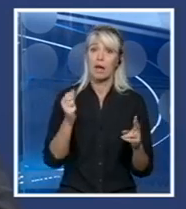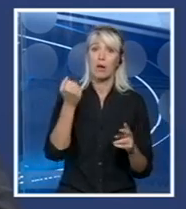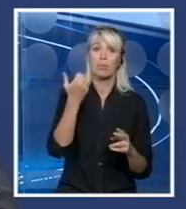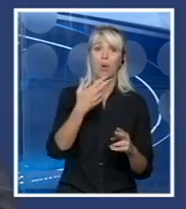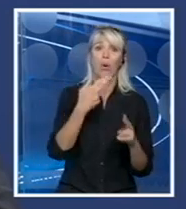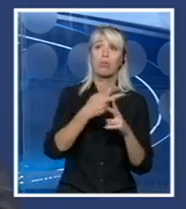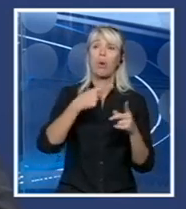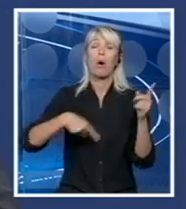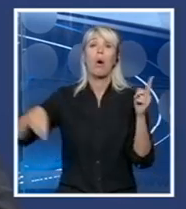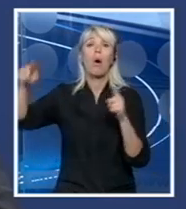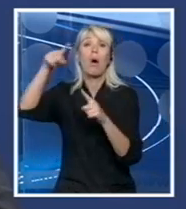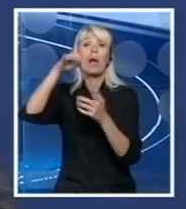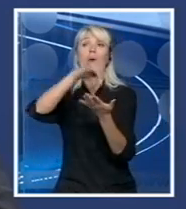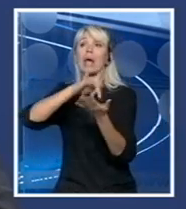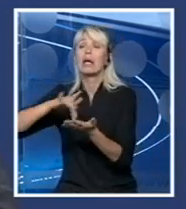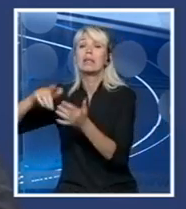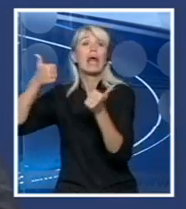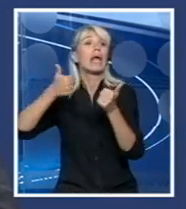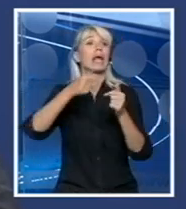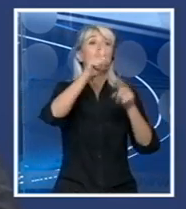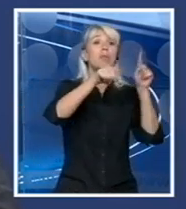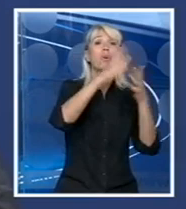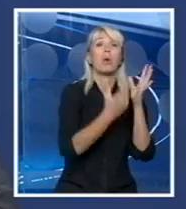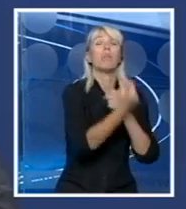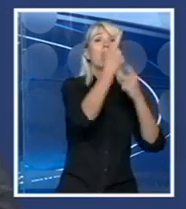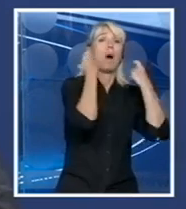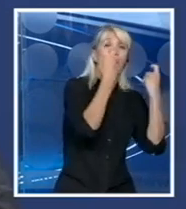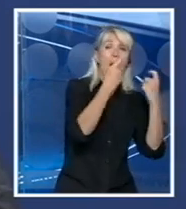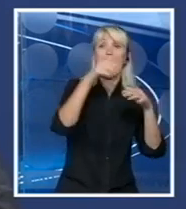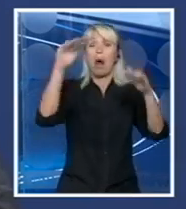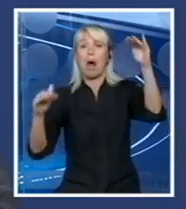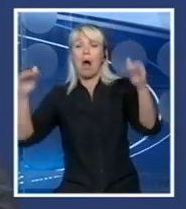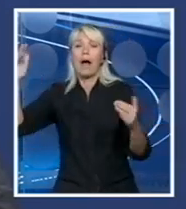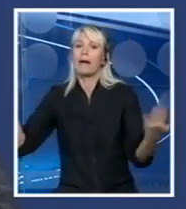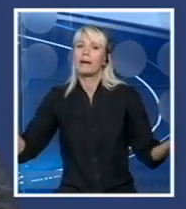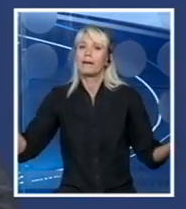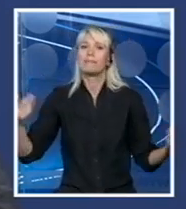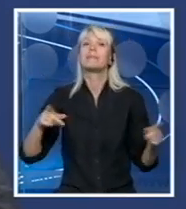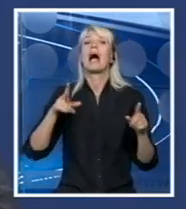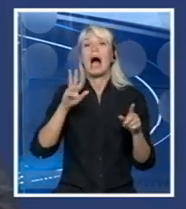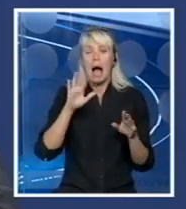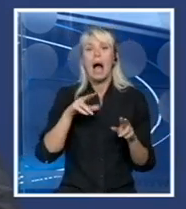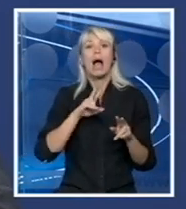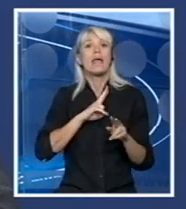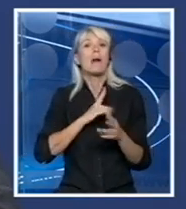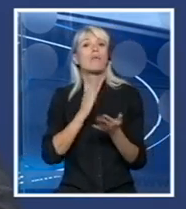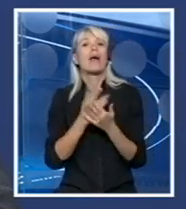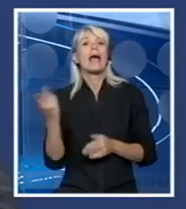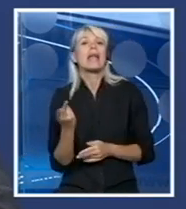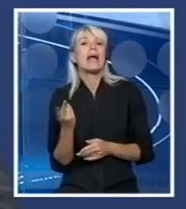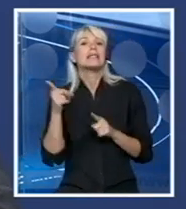nekada buktiti kao neki pikovi ili već šta može se desiti. Znači, mi imamo opciju da se sve radi na daljinu, kao što je bilo u onom prvom